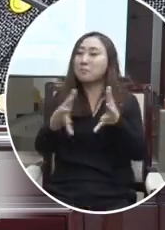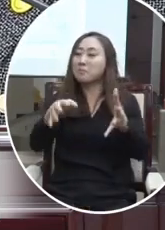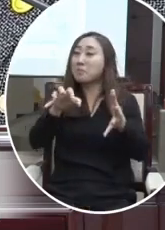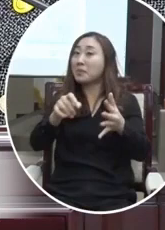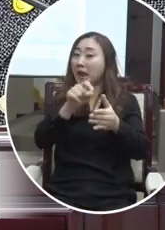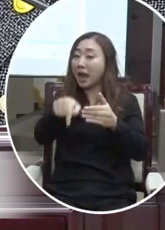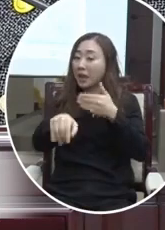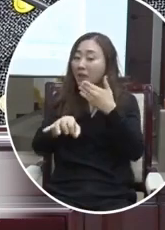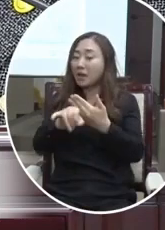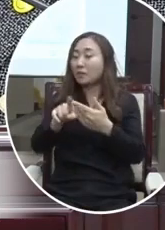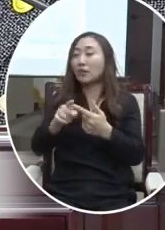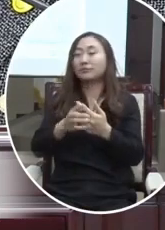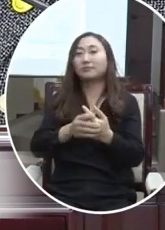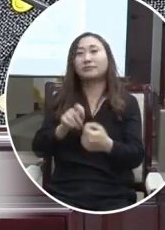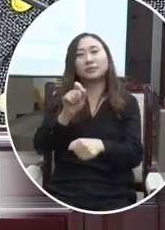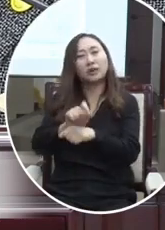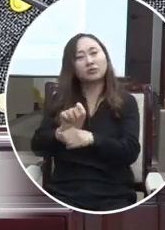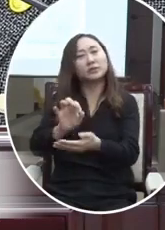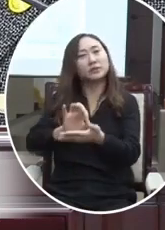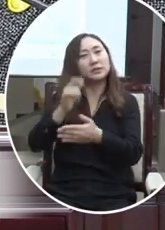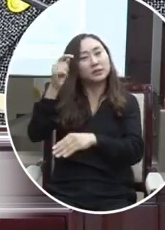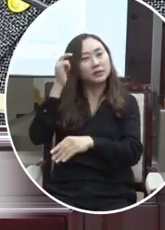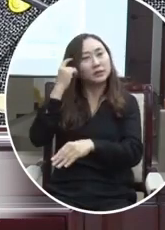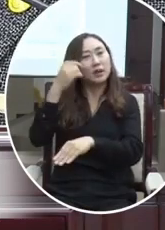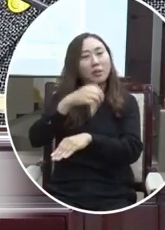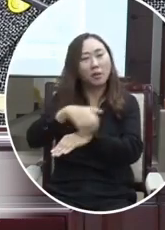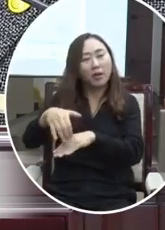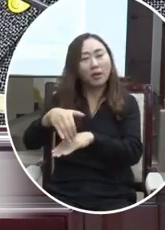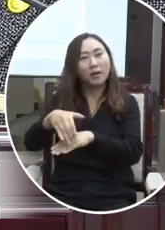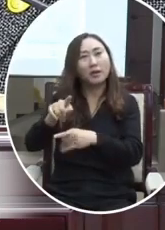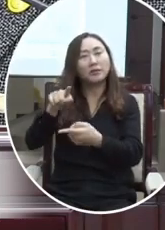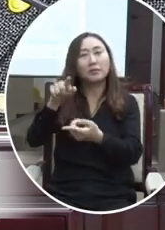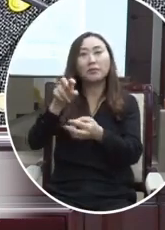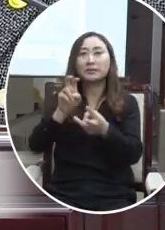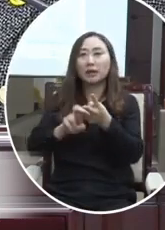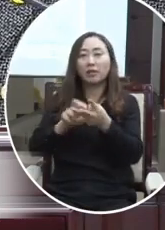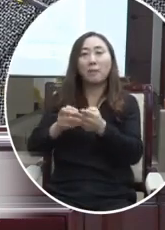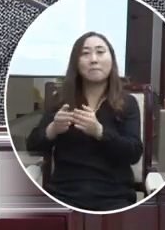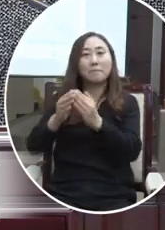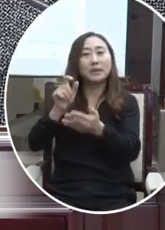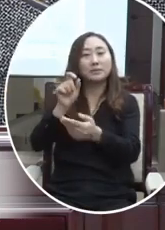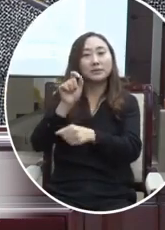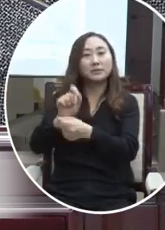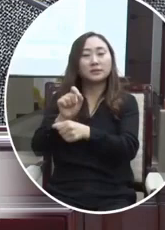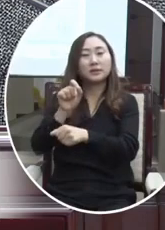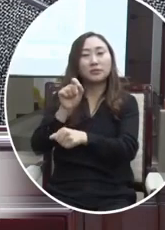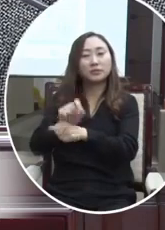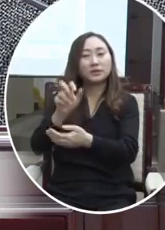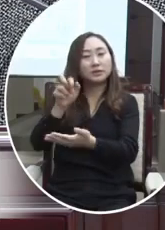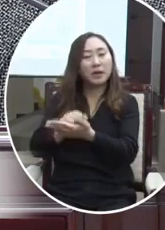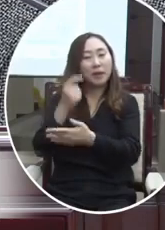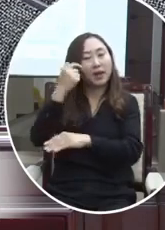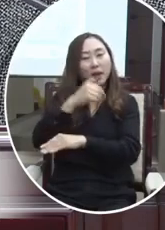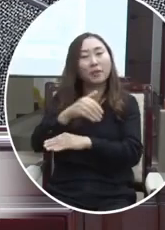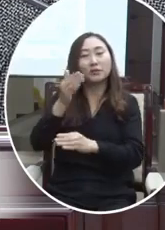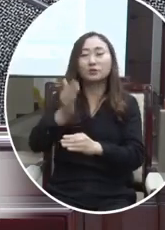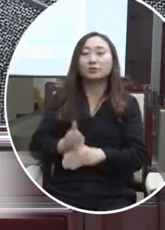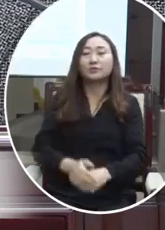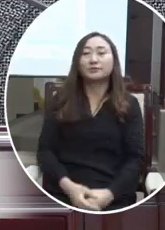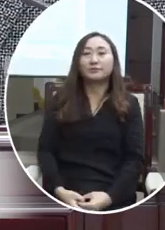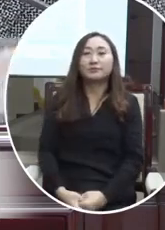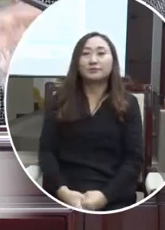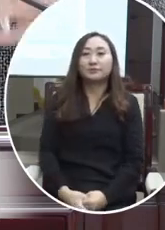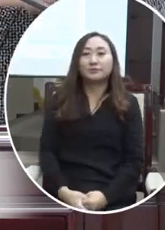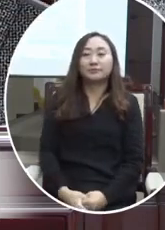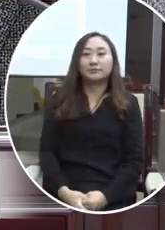있고 그렇기 때문에 좀 그 근방에다가 탄소중립 지원센터를 만드는 게 맞지 않을까 이런 부상을 좀 하고 있습니다.